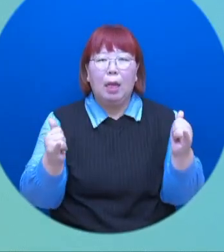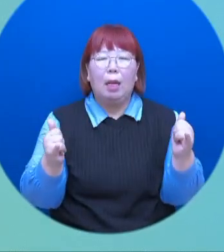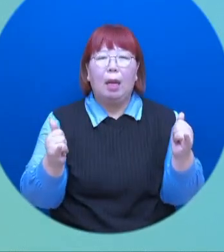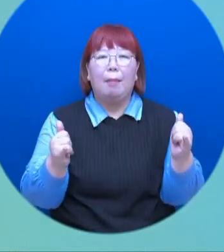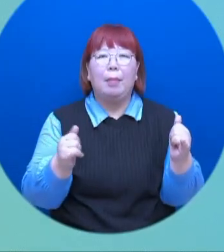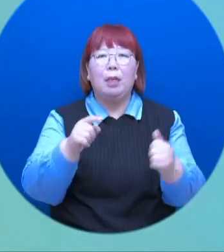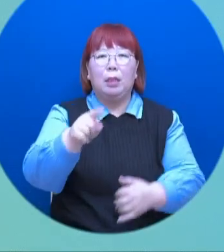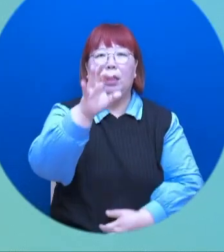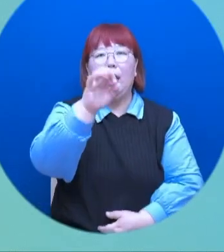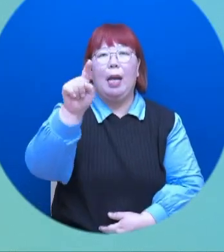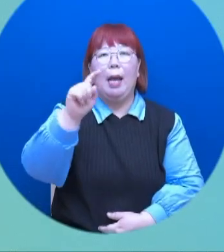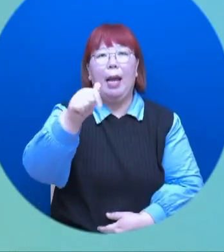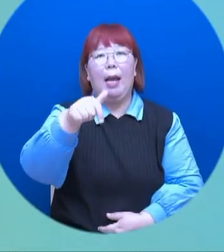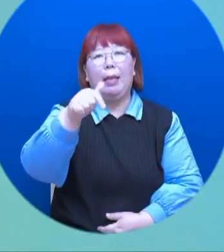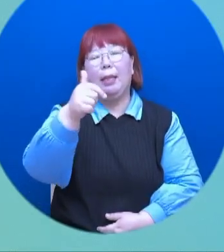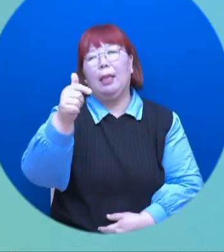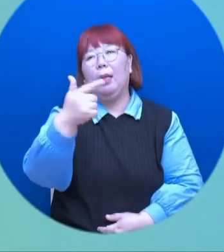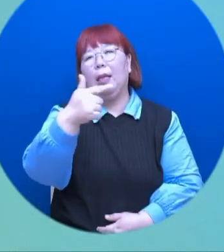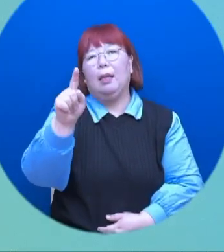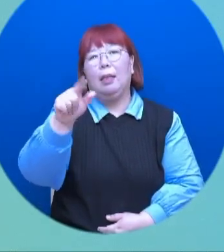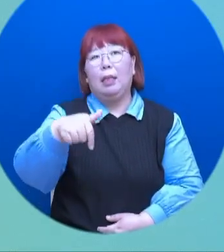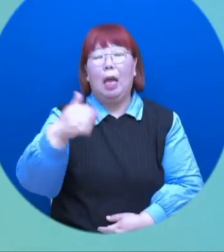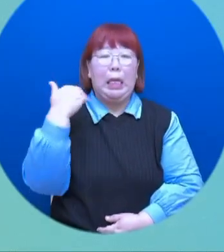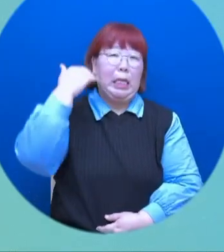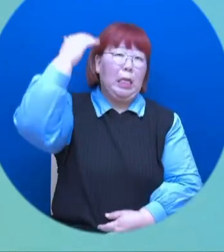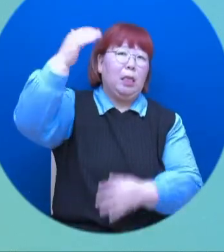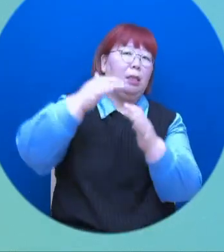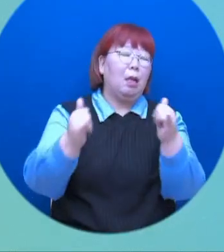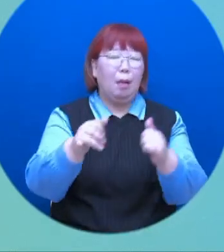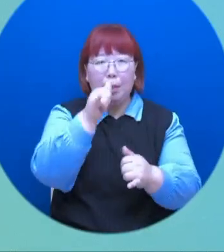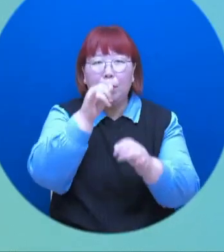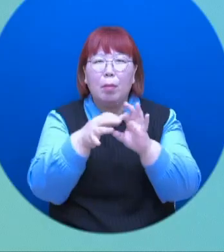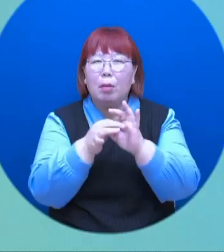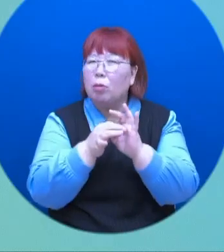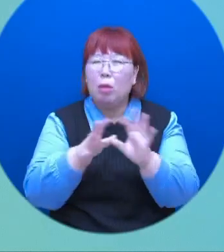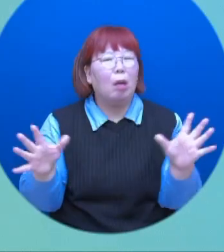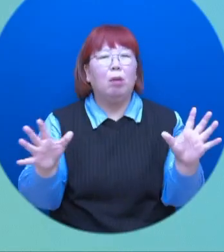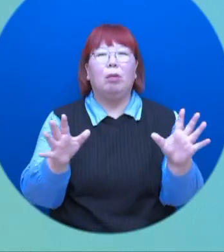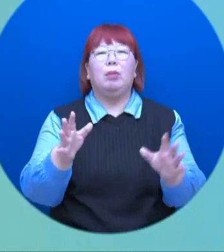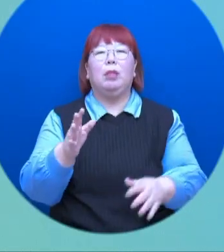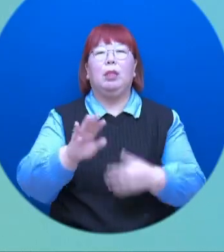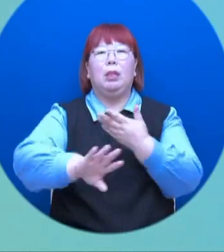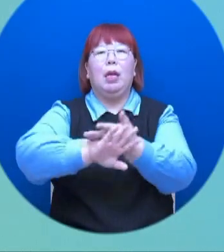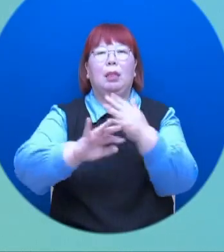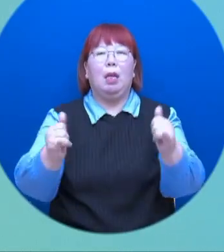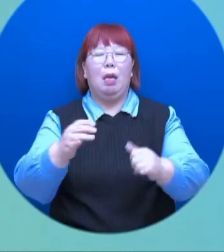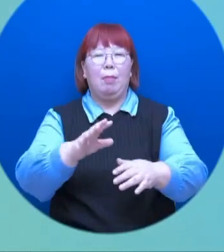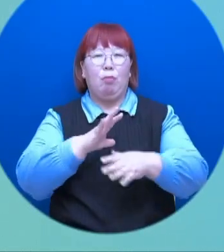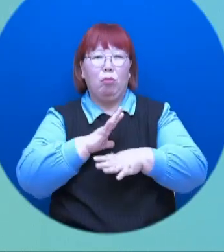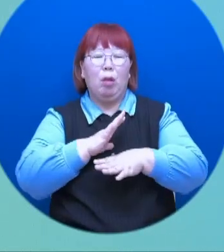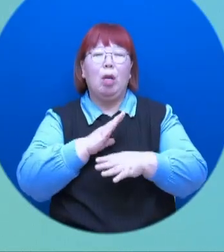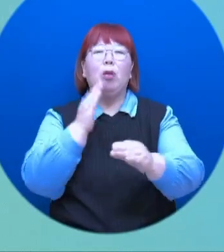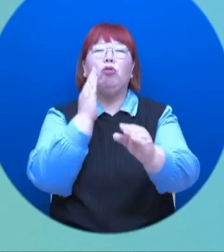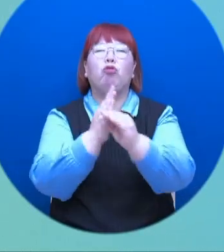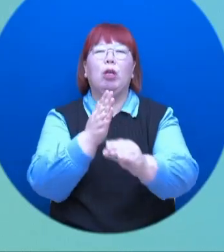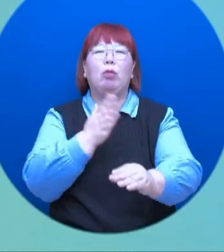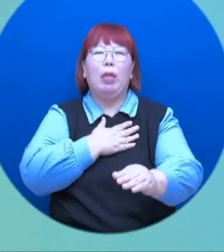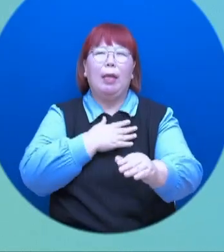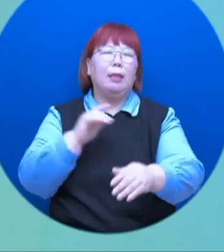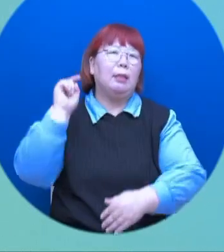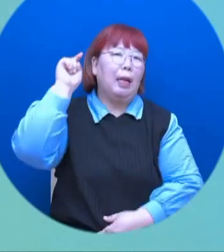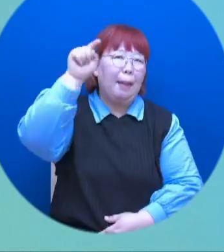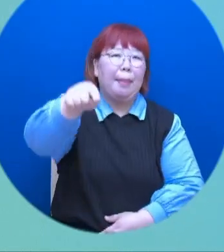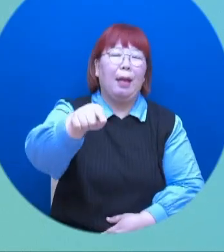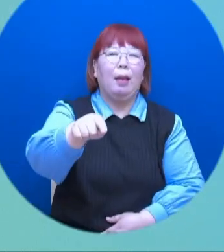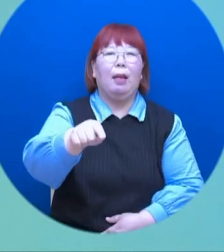안악 자손이 있다 할지라도 두려워 떨며 사람들이 가지 못하고 있는 겉에 나는 갑니다. 여전히 하나님이